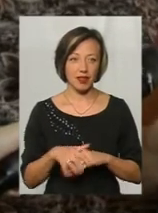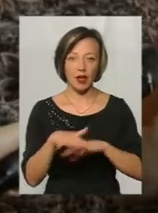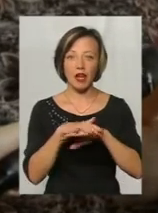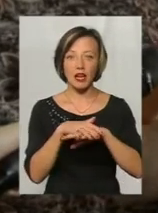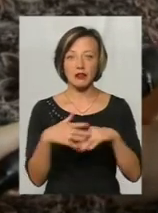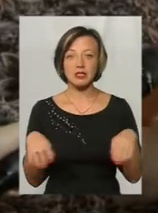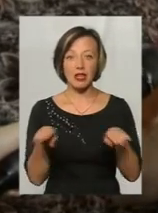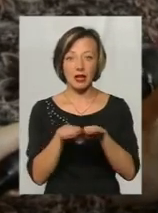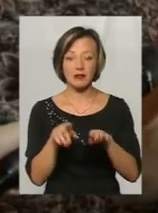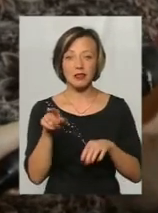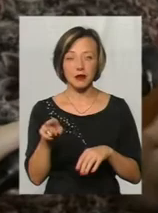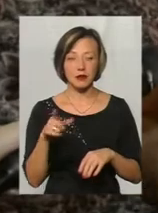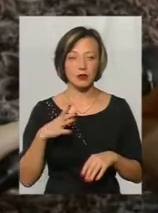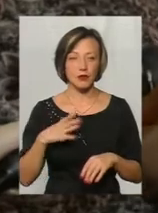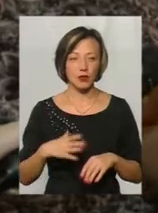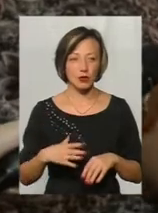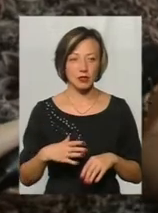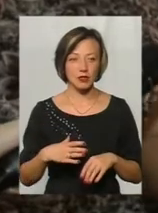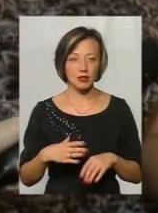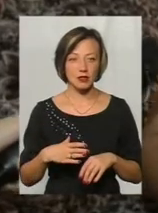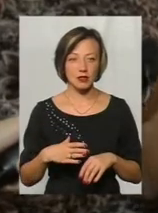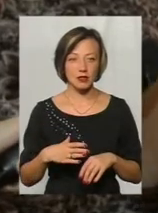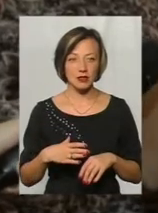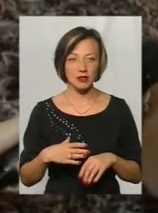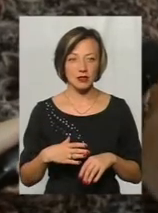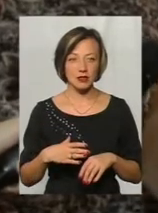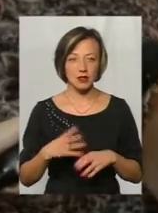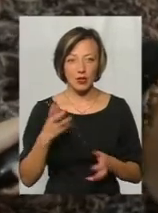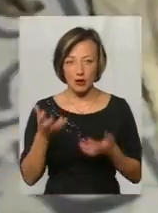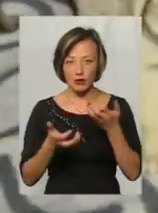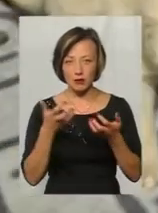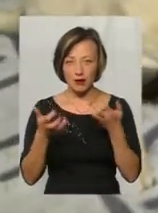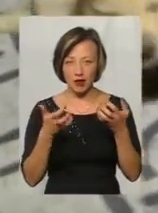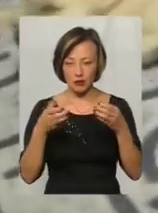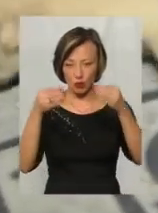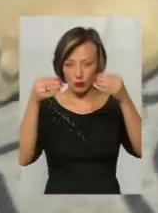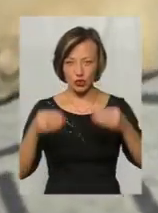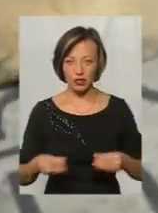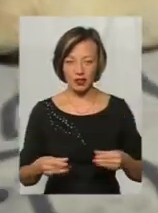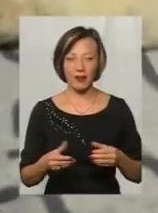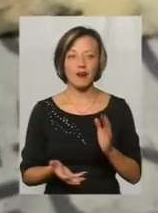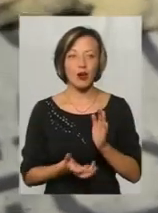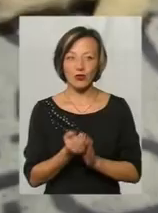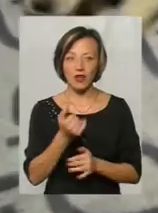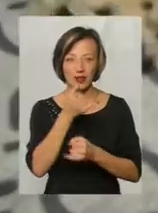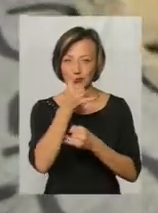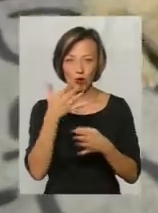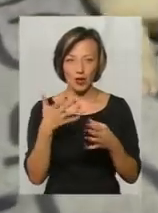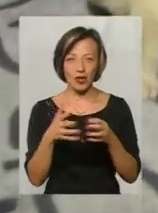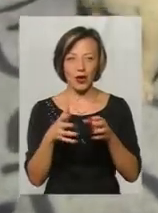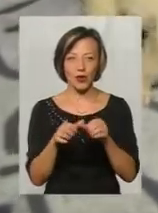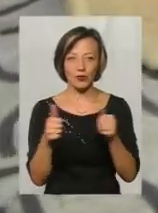закрився, але там довелося, щоб до них дістатися, то розібрати трохи обшивки. Врятували та вже не змогли